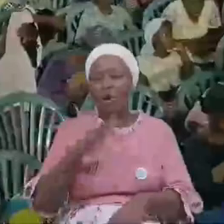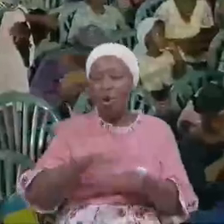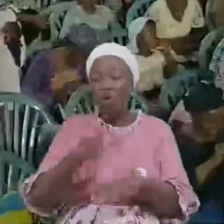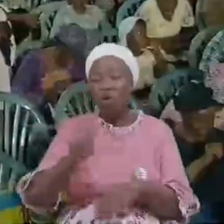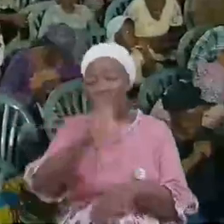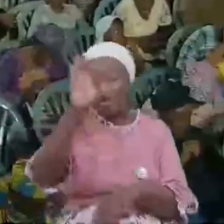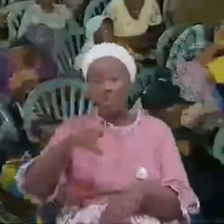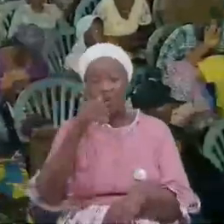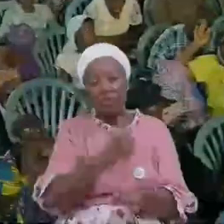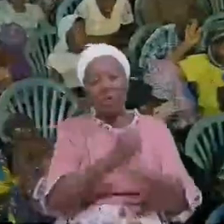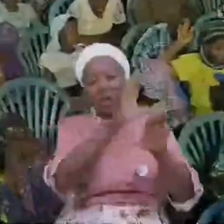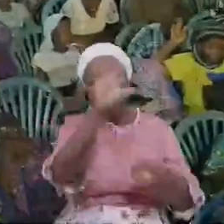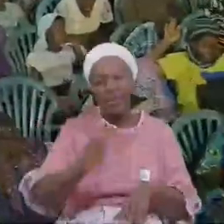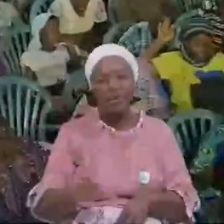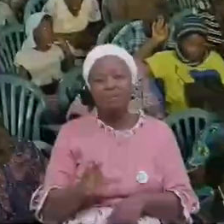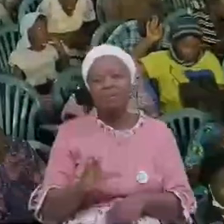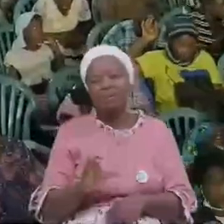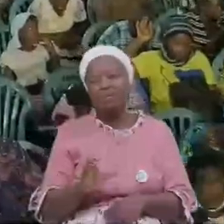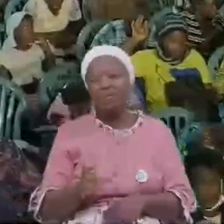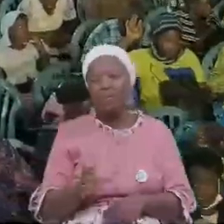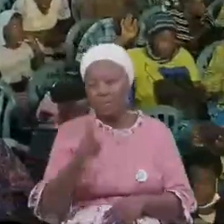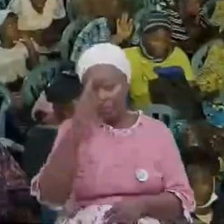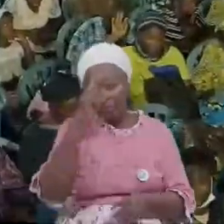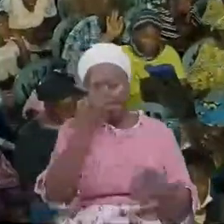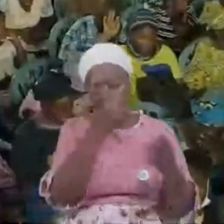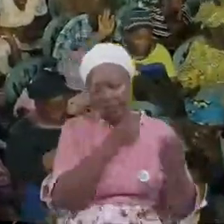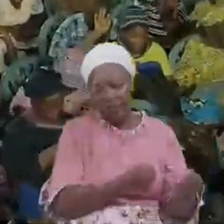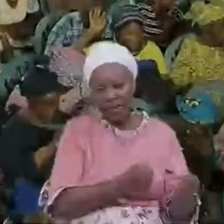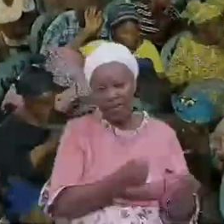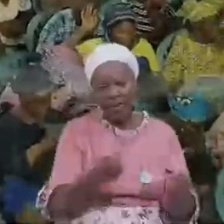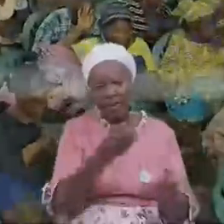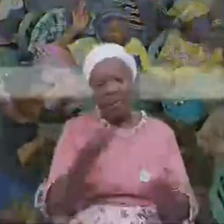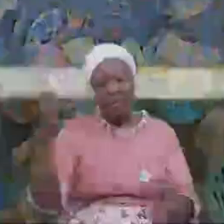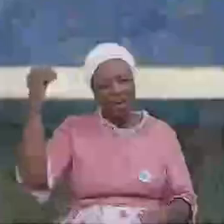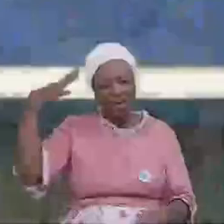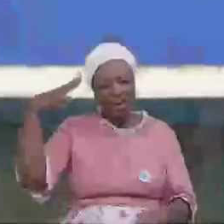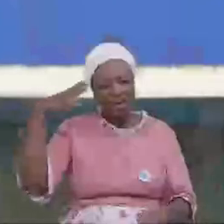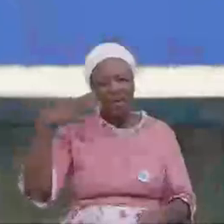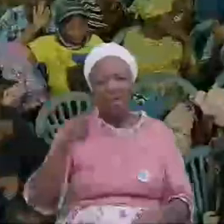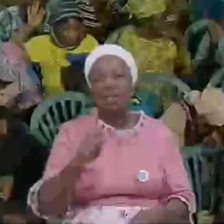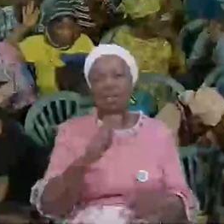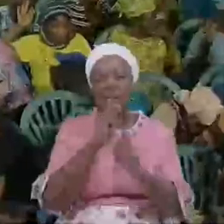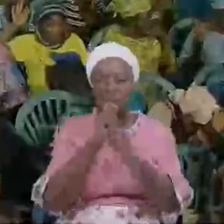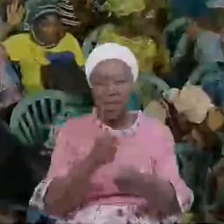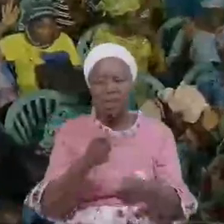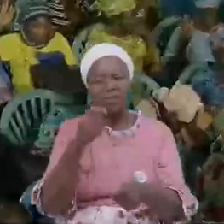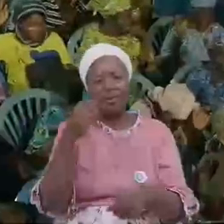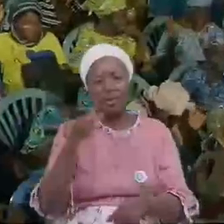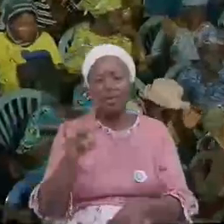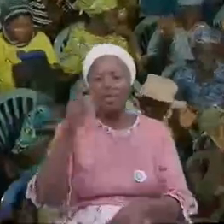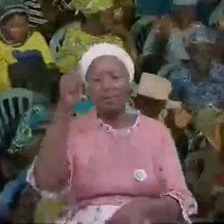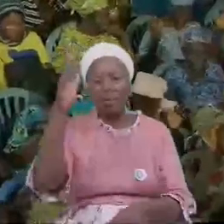du calvaire. La foi, la grâce, le don de Dieu.